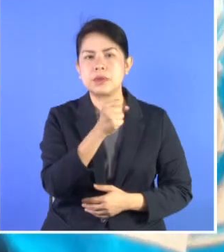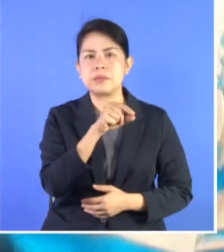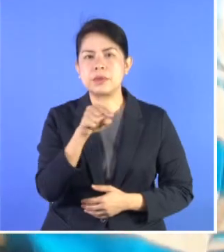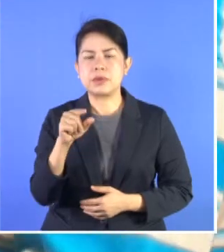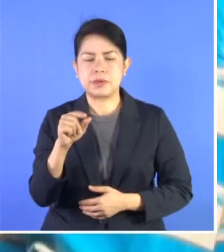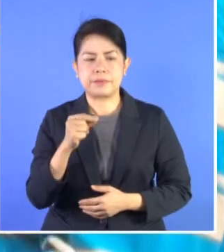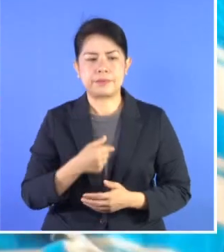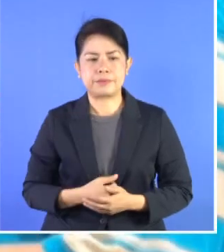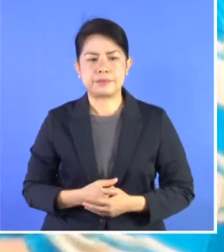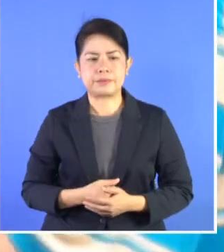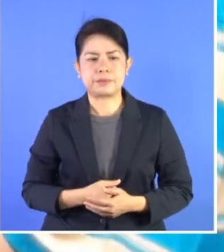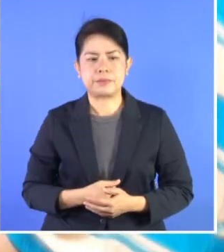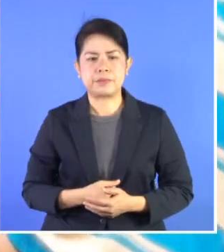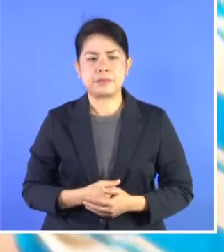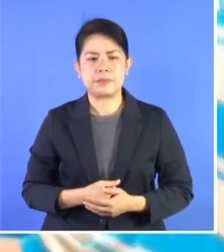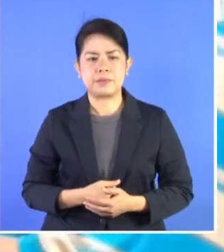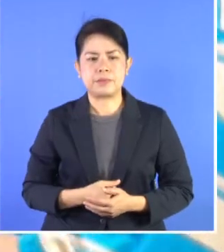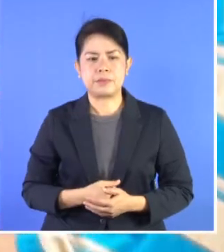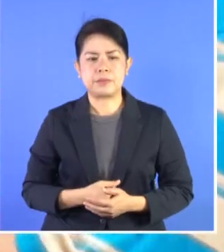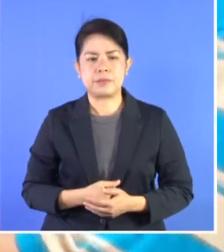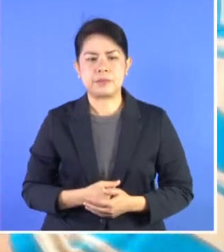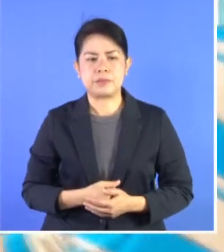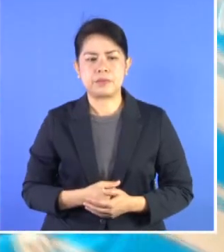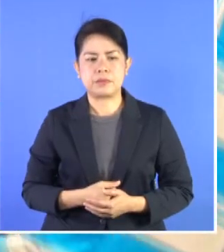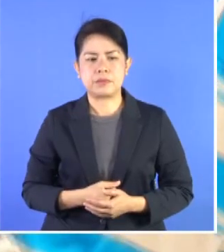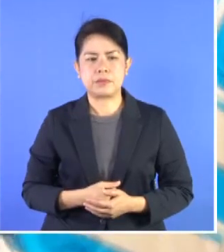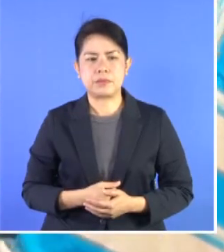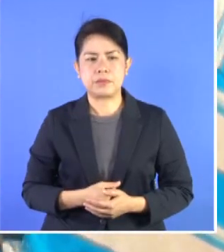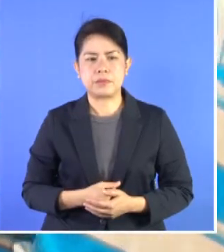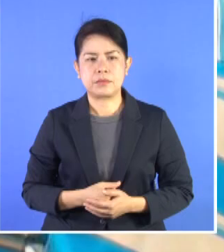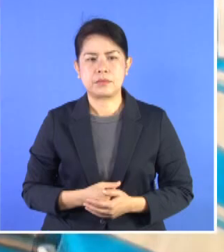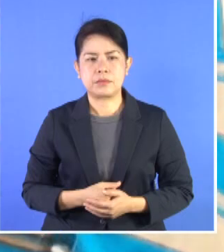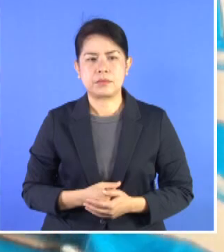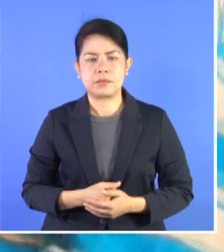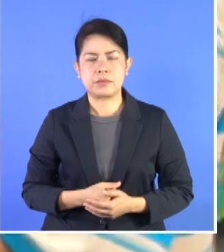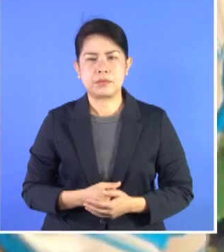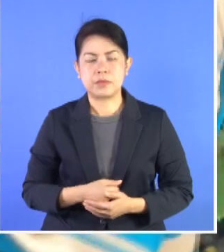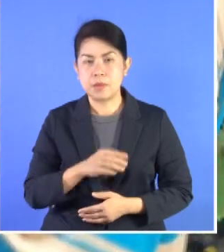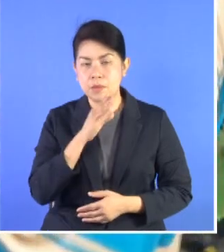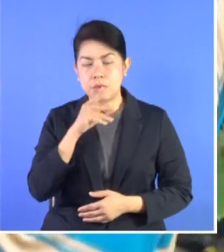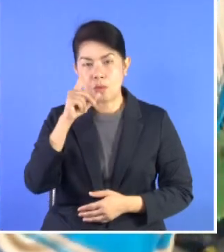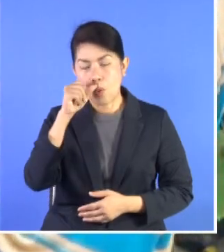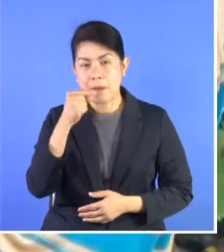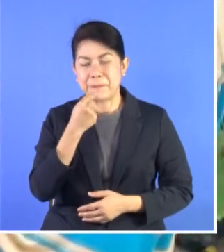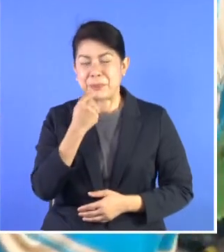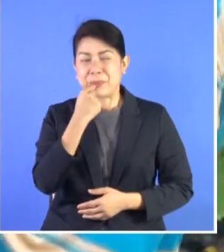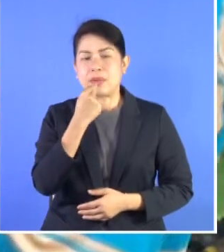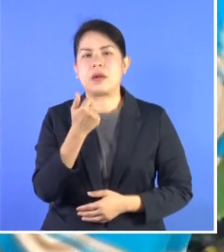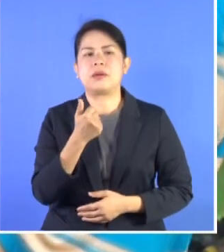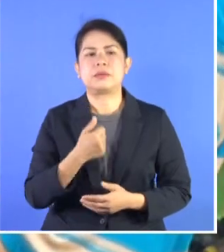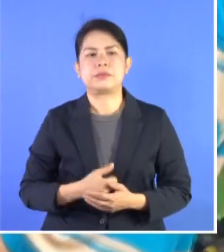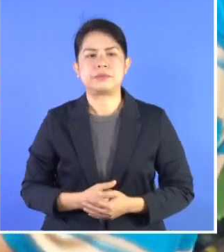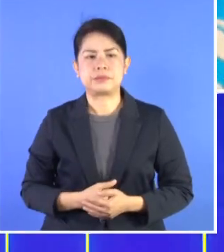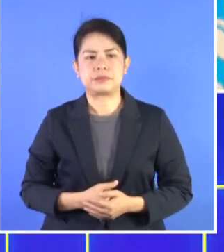าณน้ำมากก็คุ้มนะ ใช่ใช่ใช่เปรี้ยวเปรี้ยวจนตาหยีเลยง่วงเนี่ยก็ขับรถเนี่ยสบายมากเลย ดิฉันชอบ acting คุ